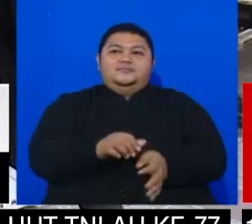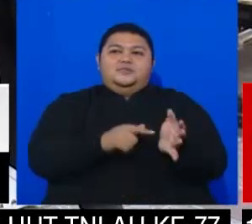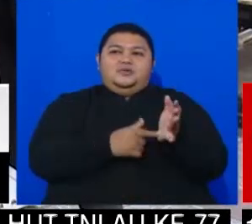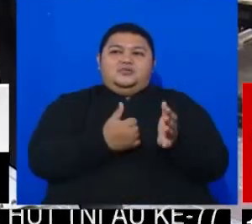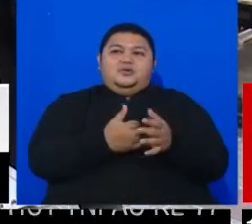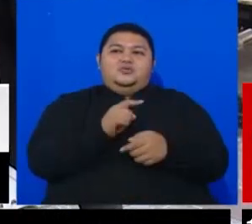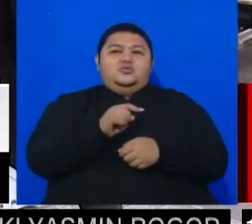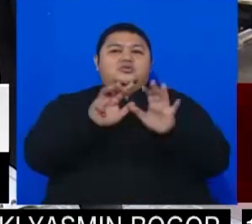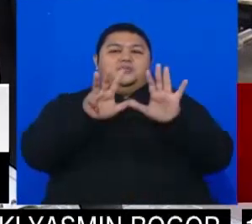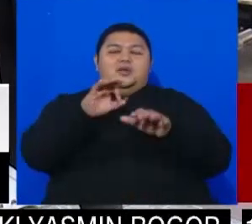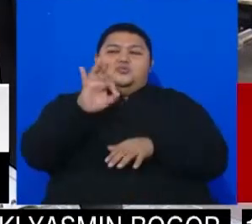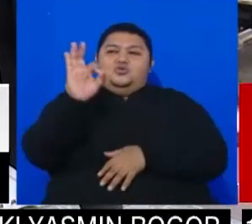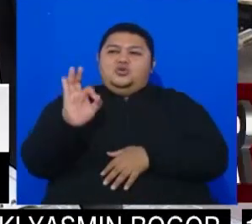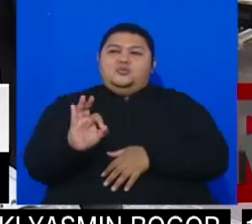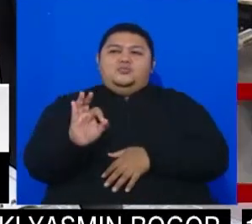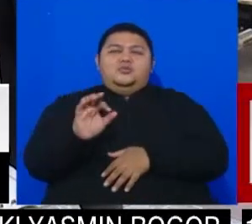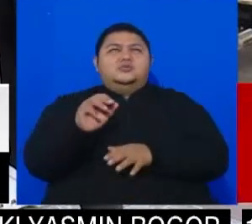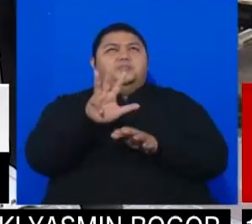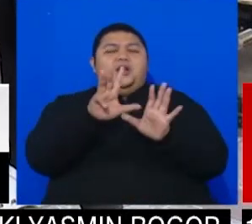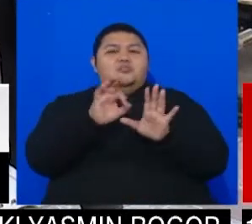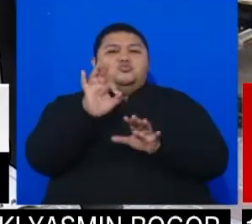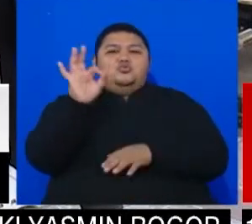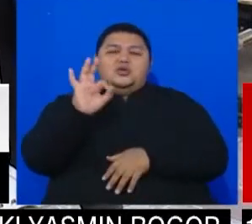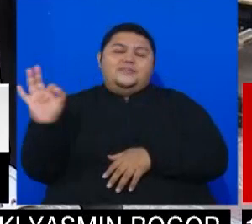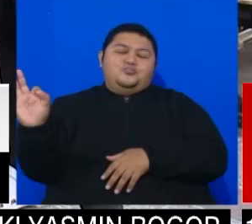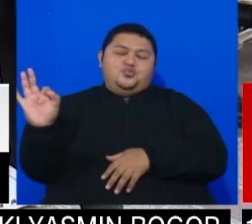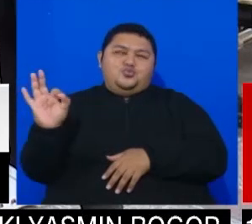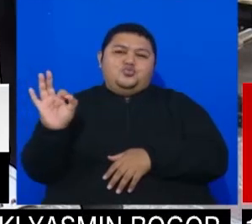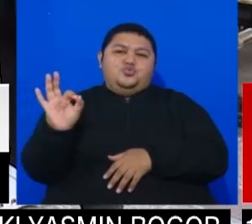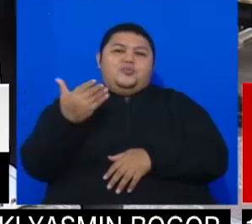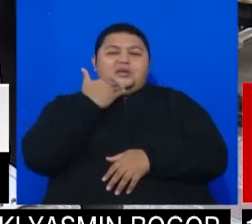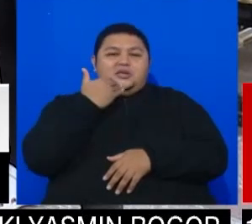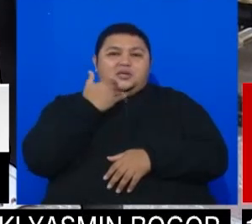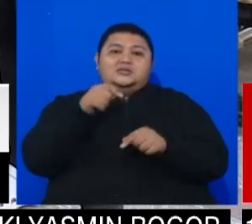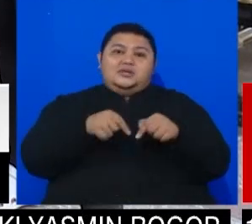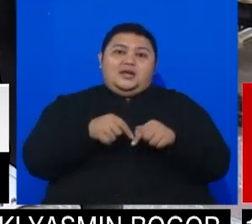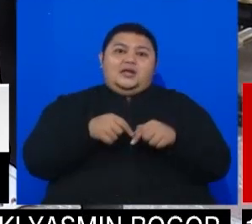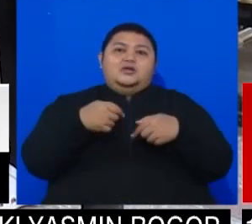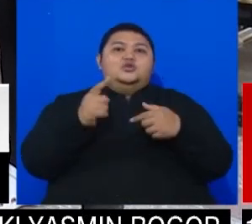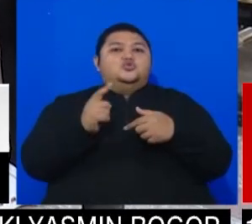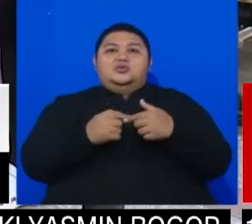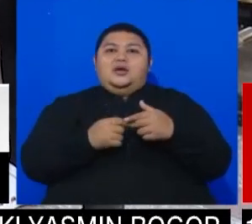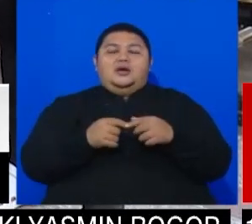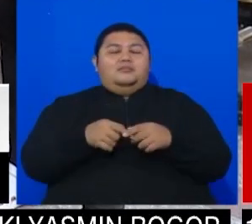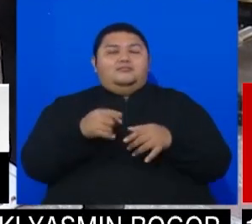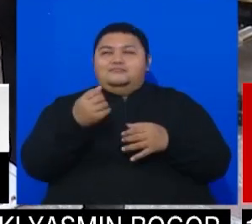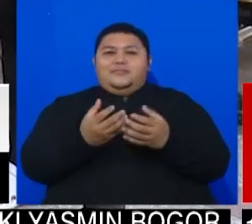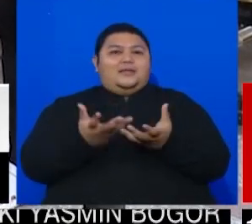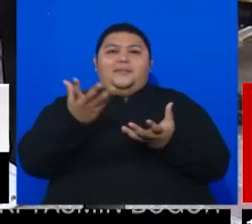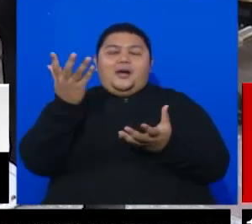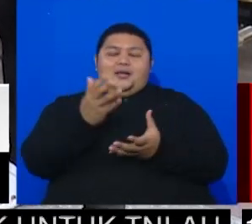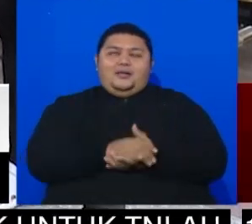dapat cuma 90.000 gitu ya. Alhamdulillah sekarang kalau weekend udah nyampe 2 digit, alhamdulillah. Kalau hari-hari